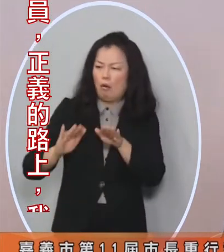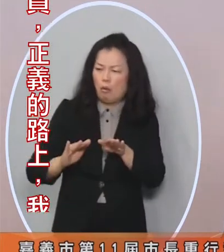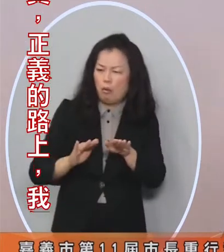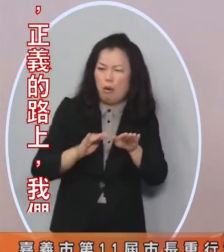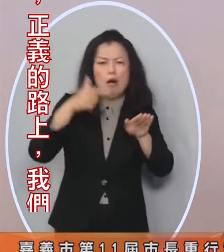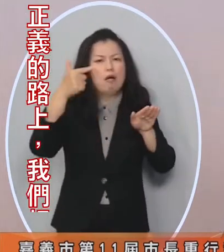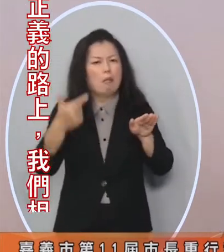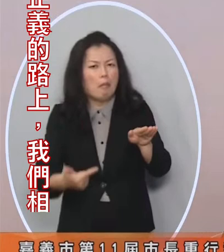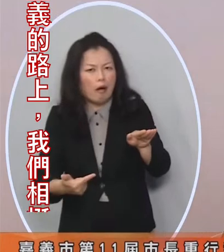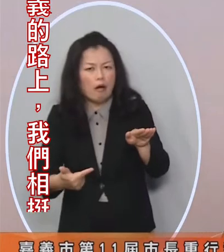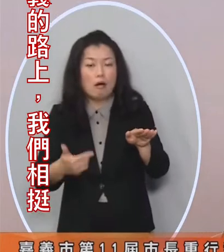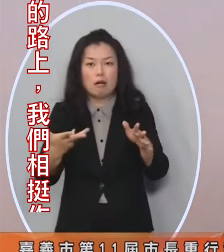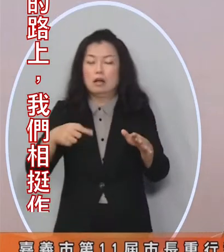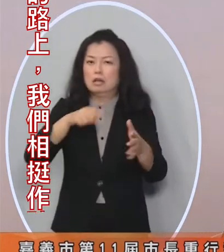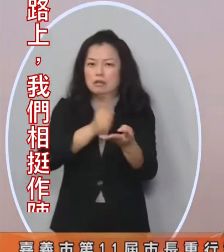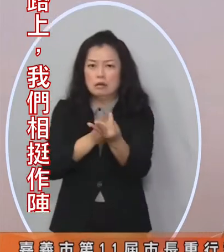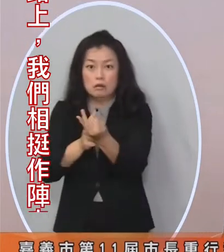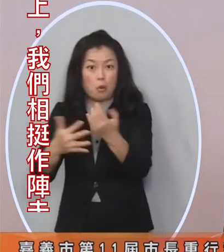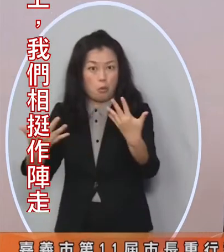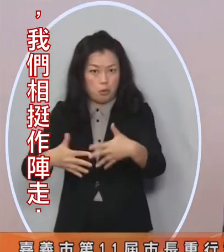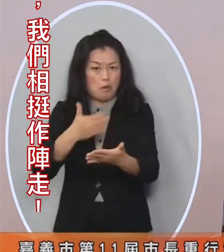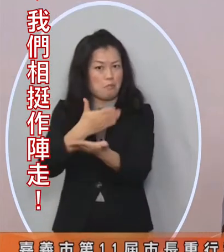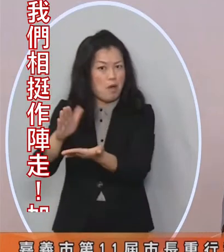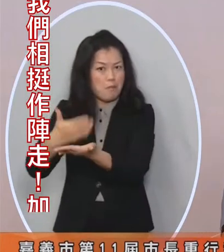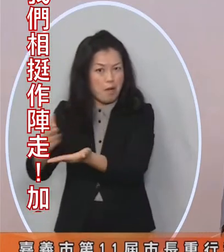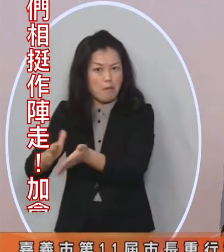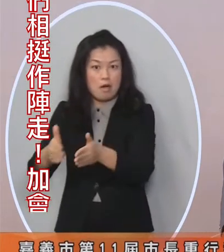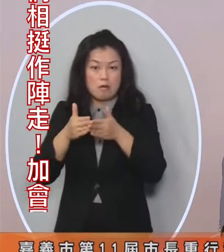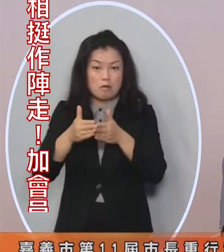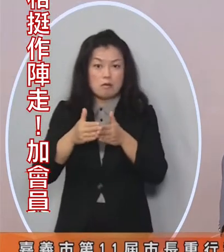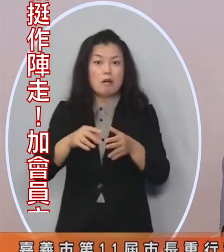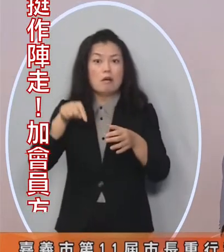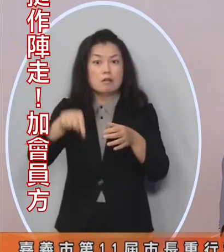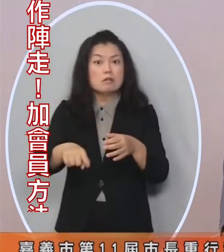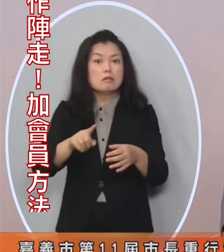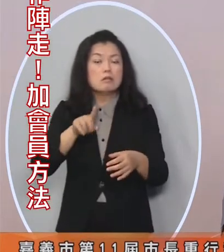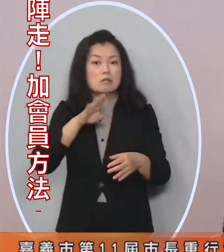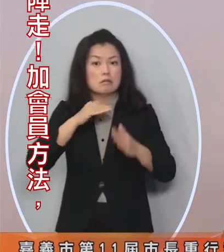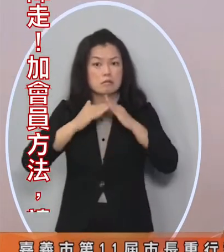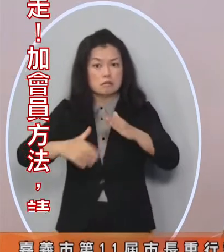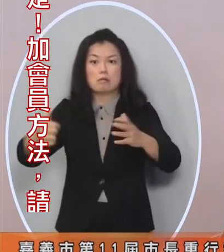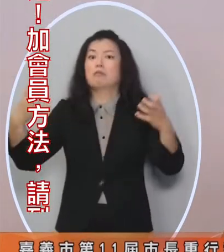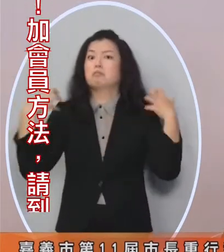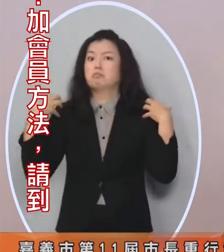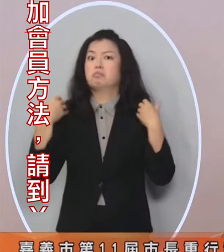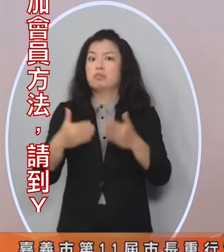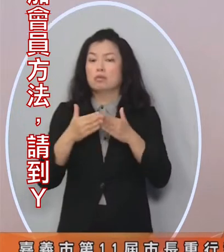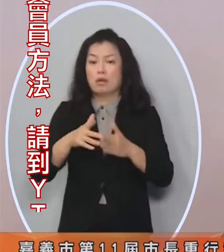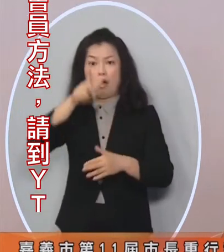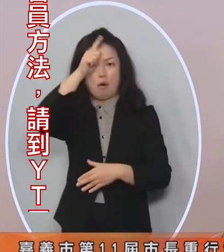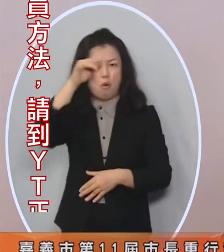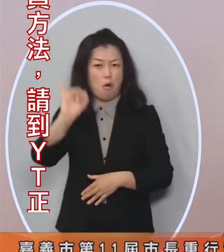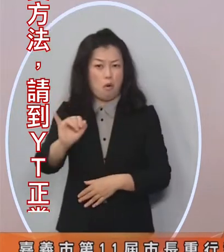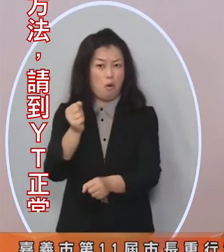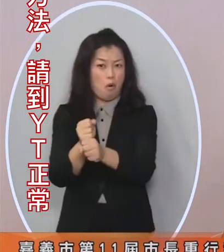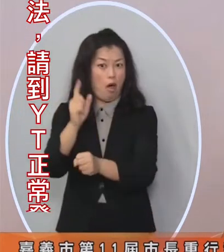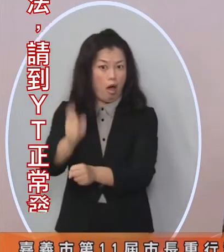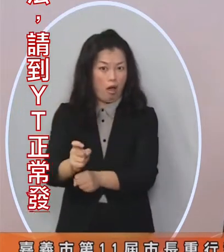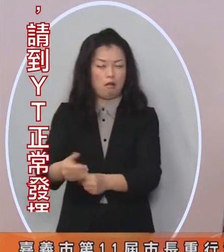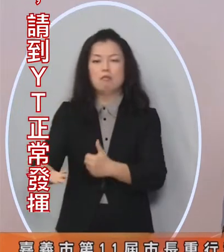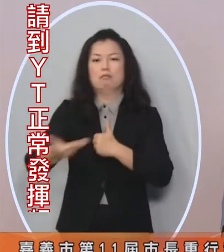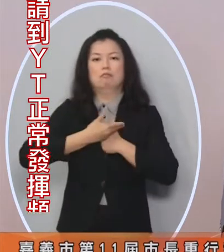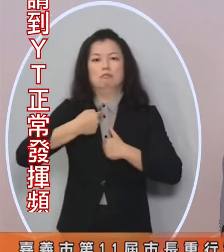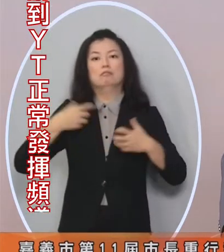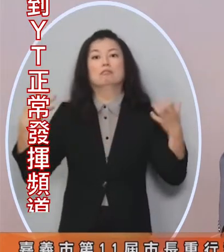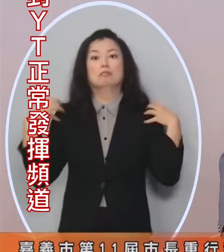些问题都要赶快解决，因为这就是市长的使命。黄明辉做不到，交给李俊立来做，